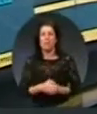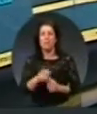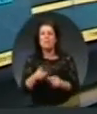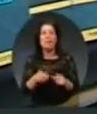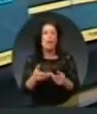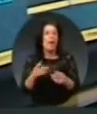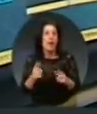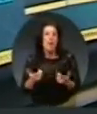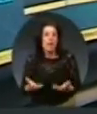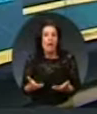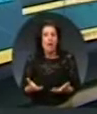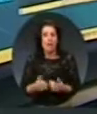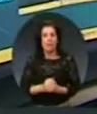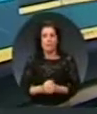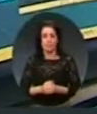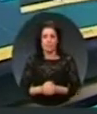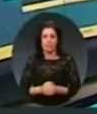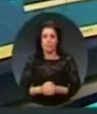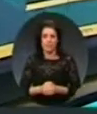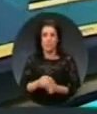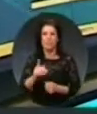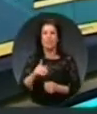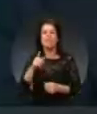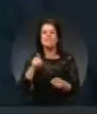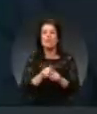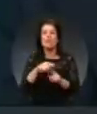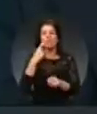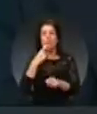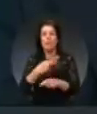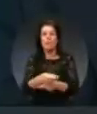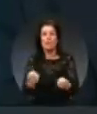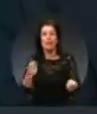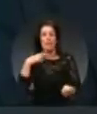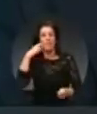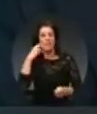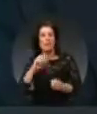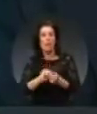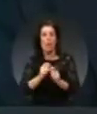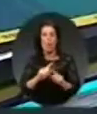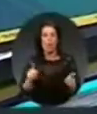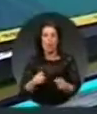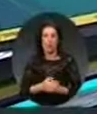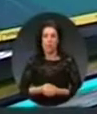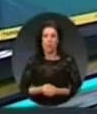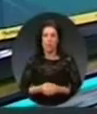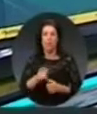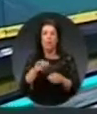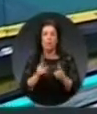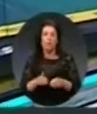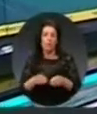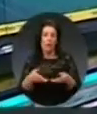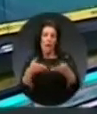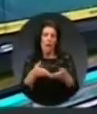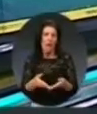הדיבידנד. בשביל מה לא? לא מחלקים דיבידנד. הדיבידנד לגיטימי. כן, מחלקים דיבידנד. ילך יעבוד למכון הייצוא באותו תעריף ויסייע לחברות ישראל.